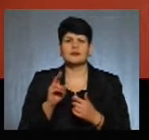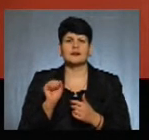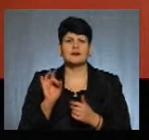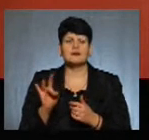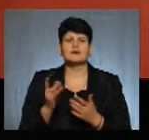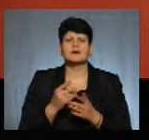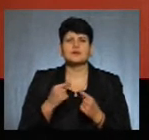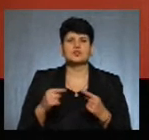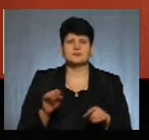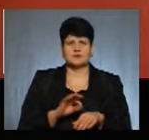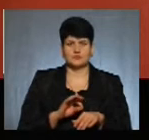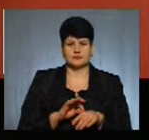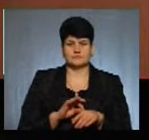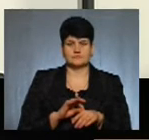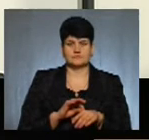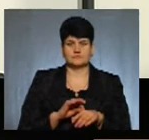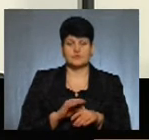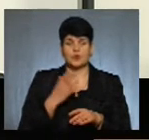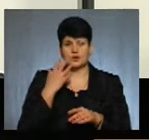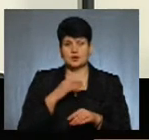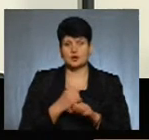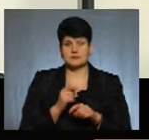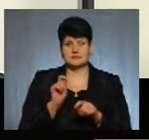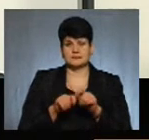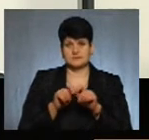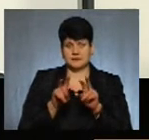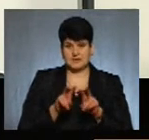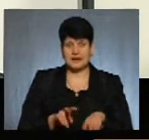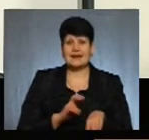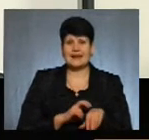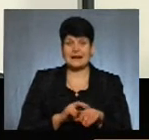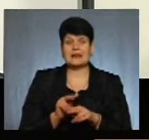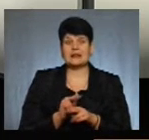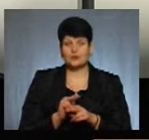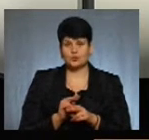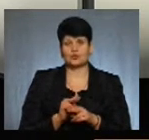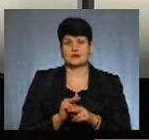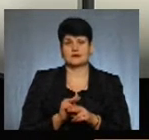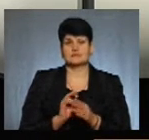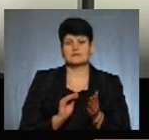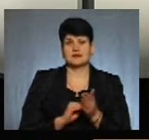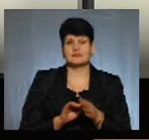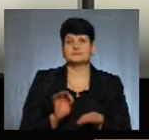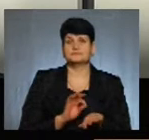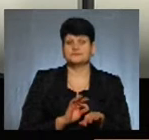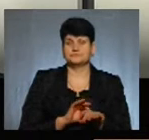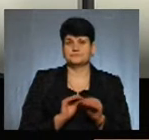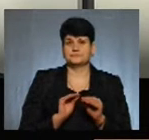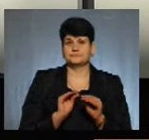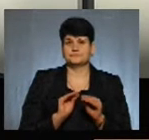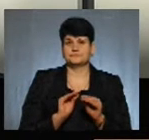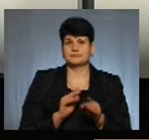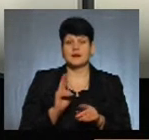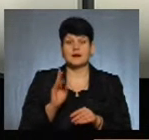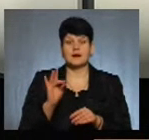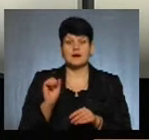яким іншим захворюванням? Ну, де діагностика, тобто лікар вже, який лікує, звичайно, виставляє діагноз, він, перш за все,